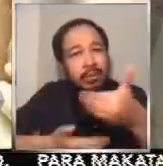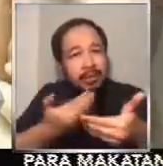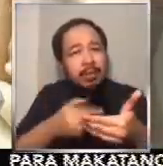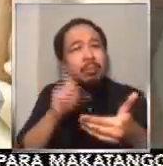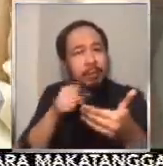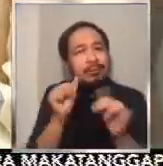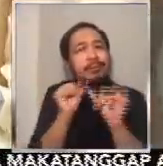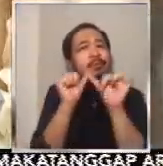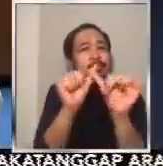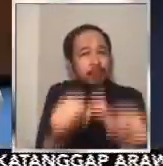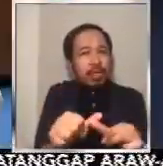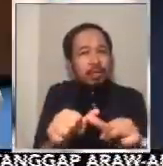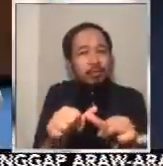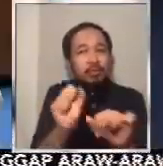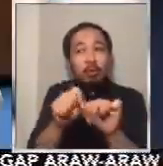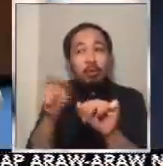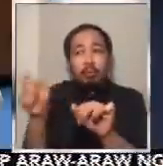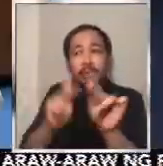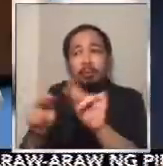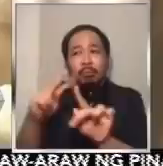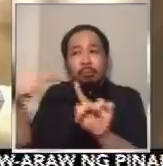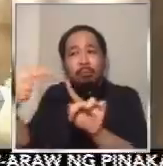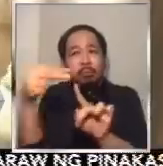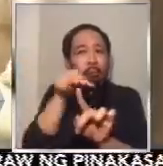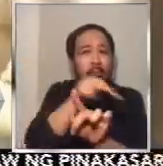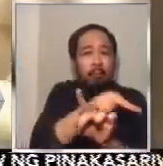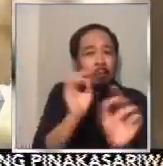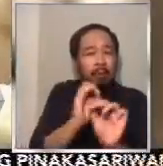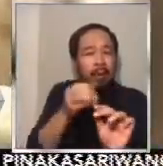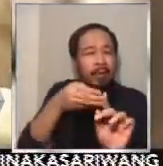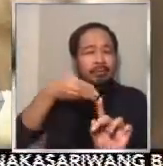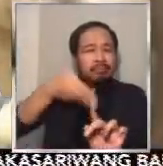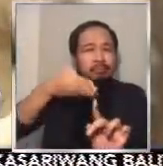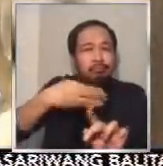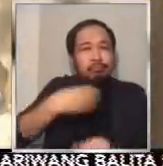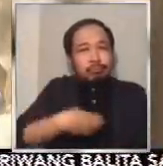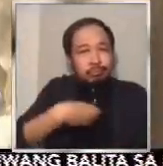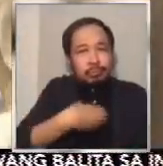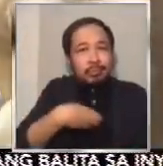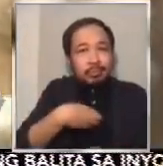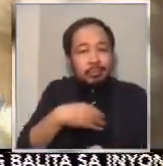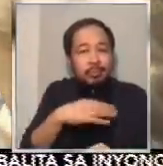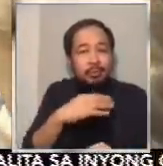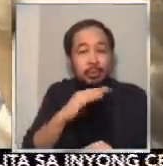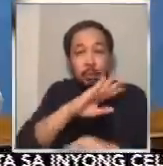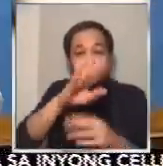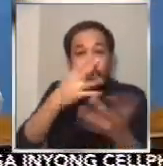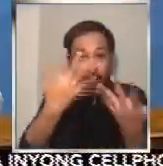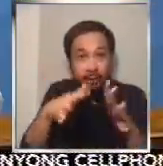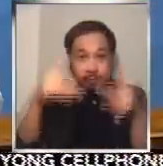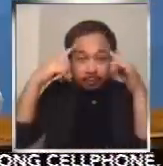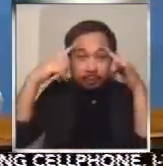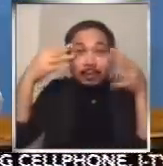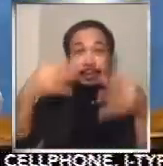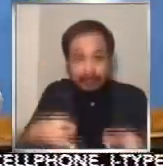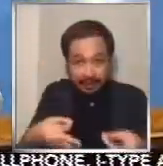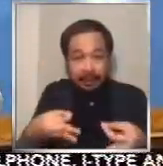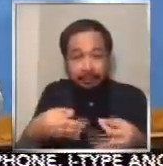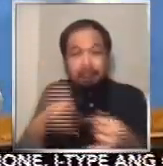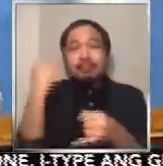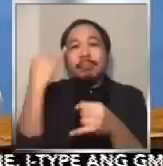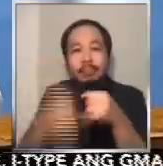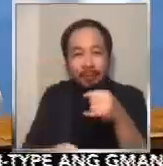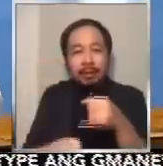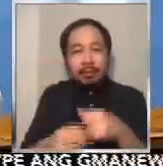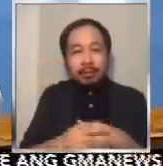magsabing pinapatigil. After everyone is heard, then we can decide. Sabi pa ni Cayetano,